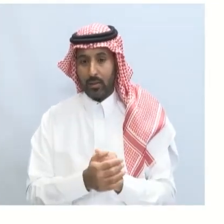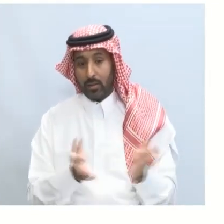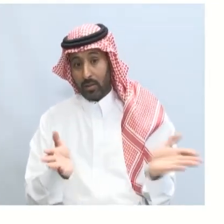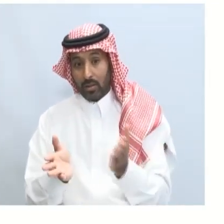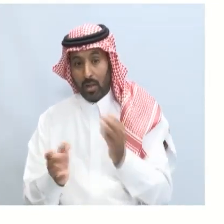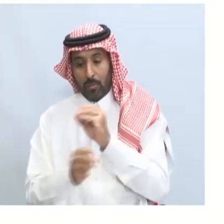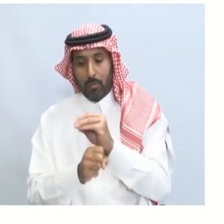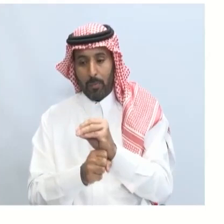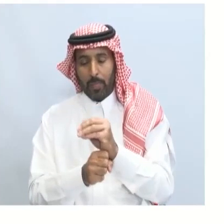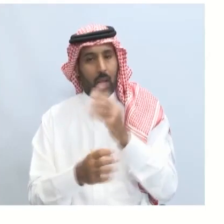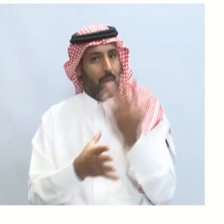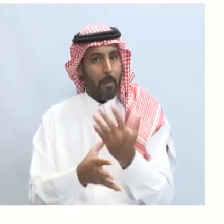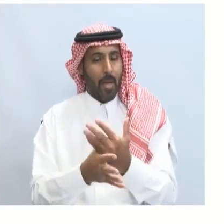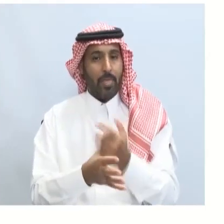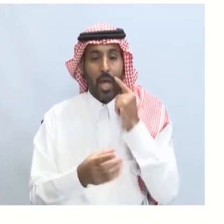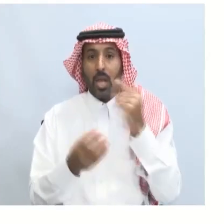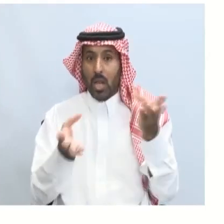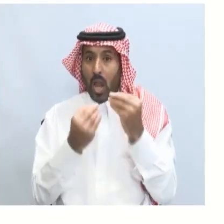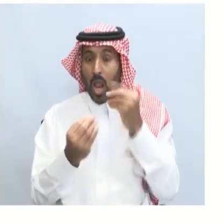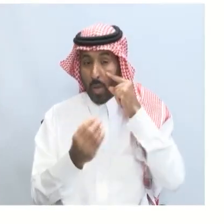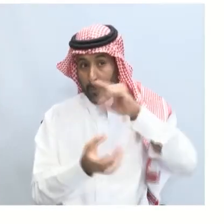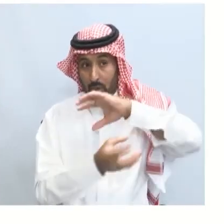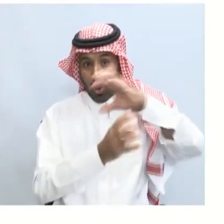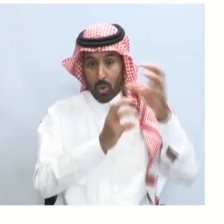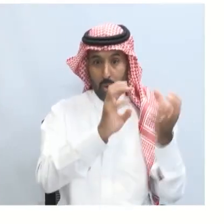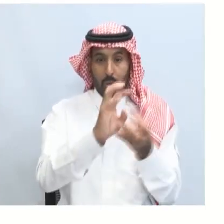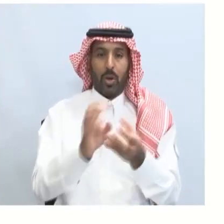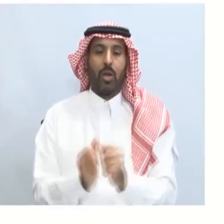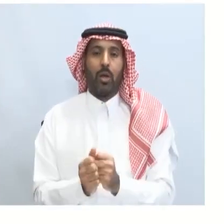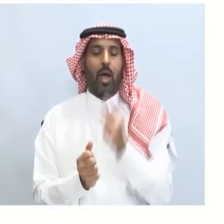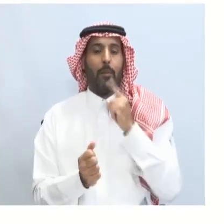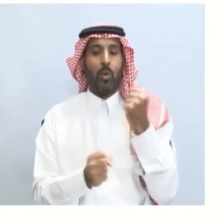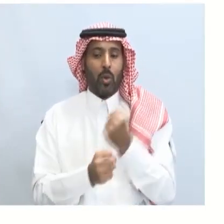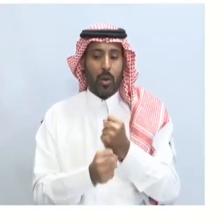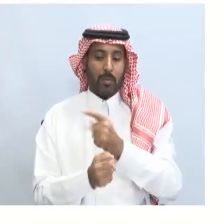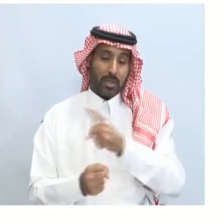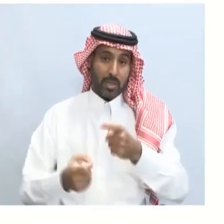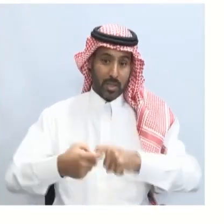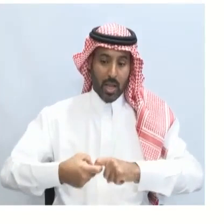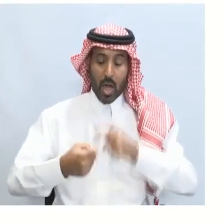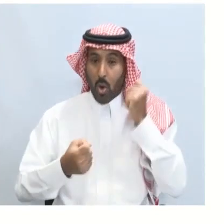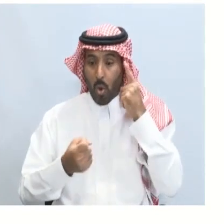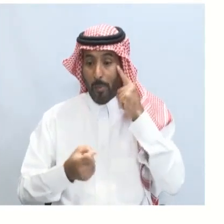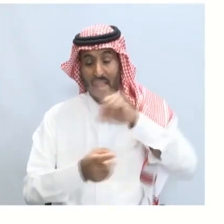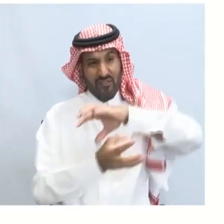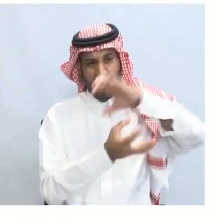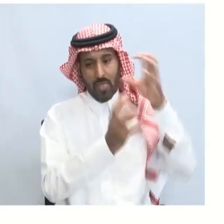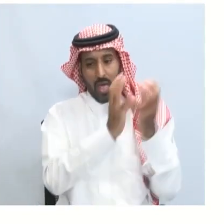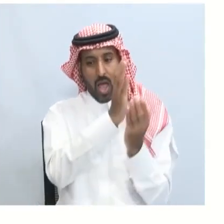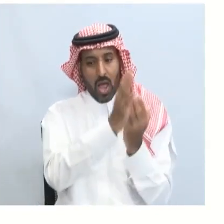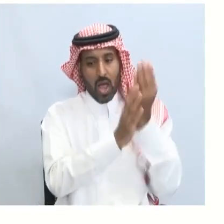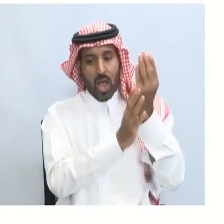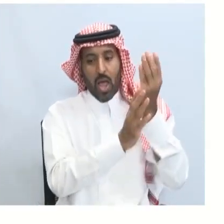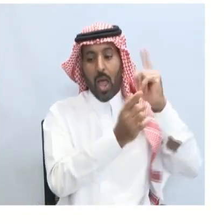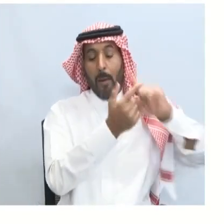تطرقنا الى لماذا ندرس الكون تطرقنا في مهن متعلقه بعلوم الفضاء سواء كان